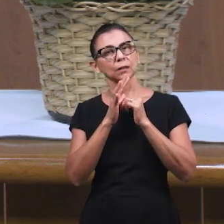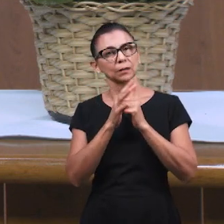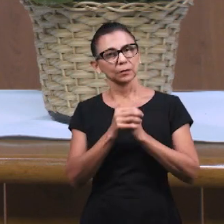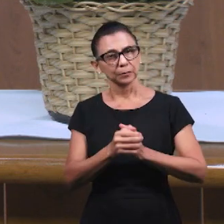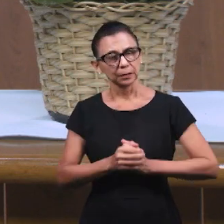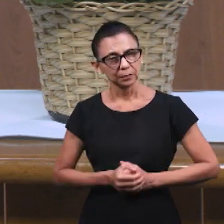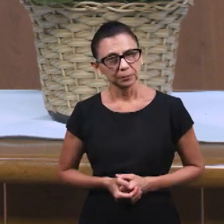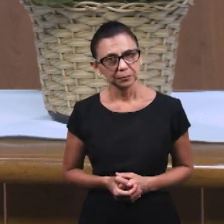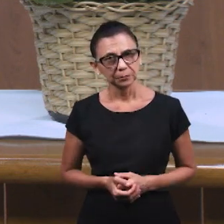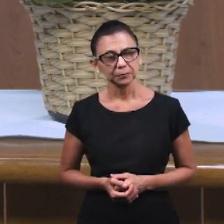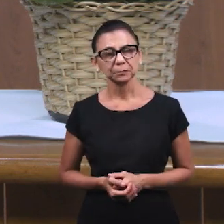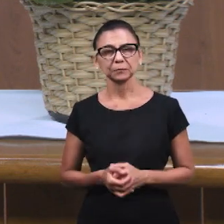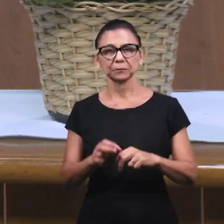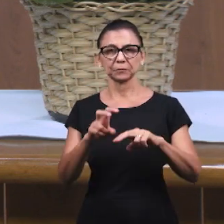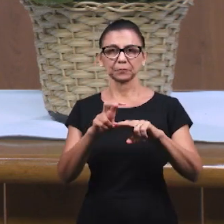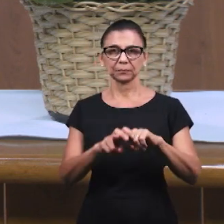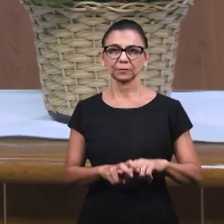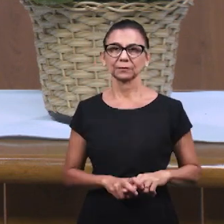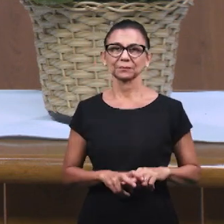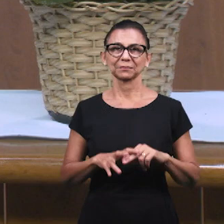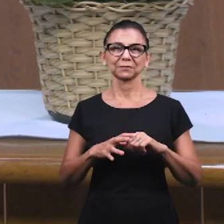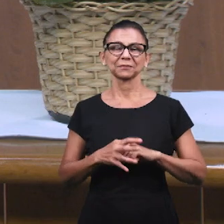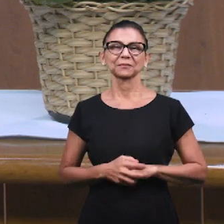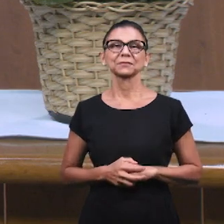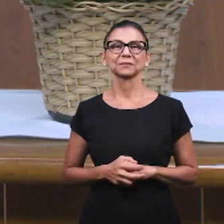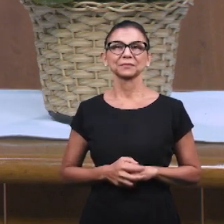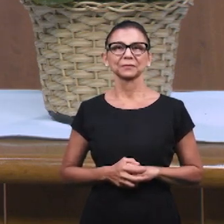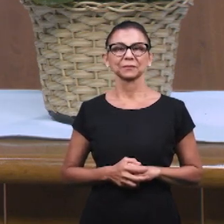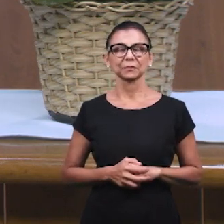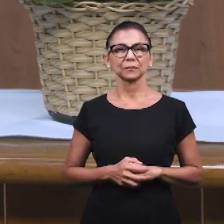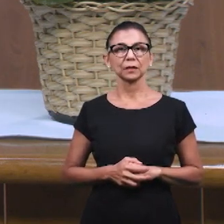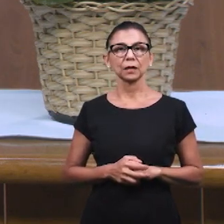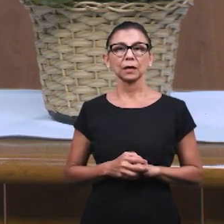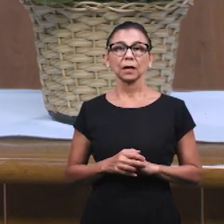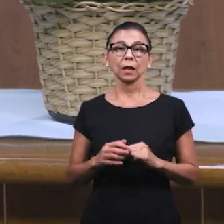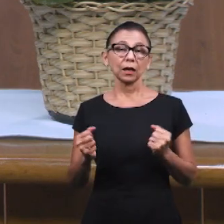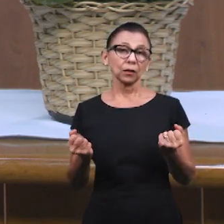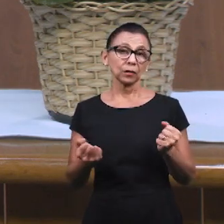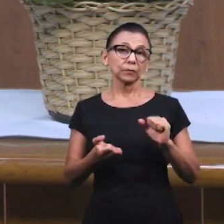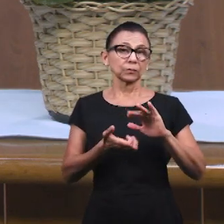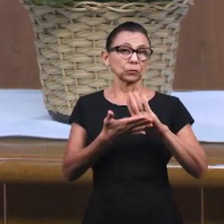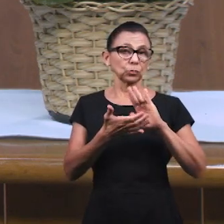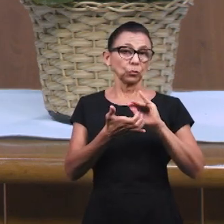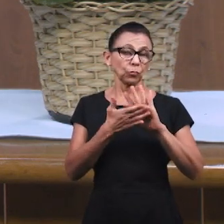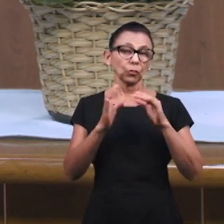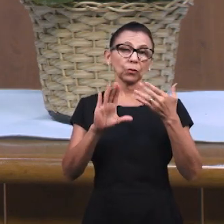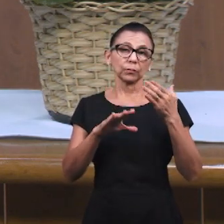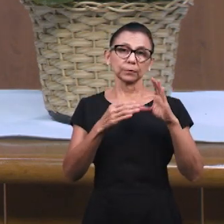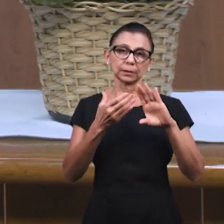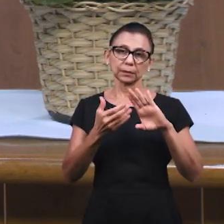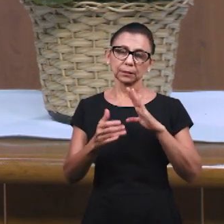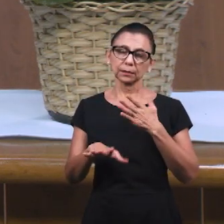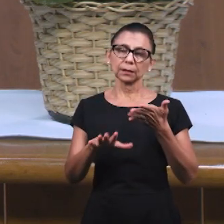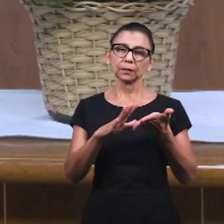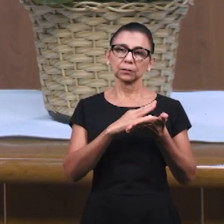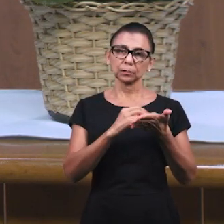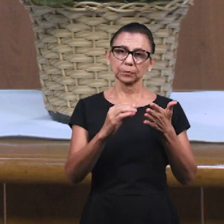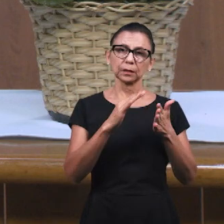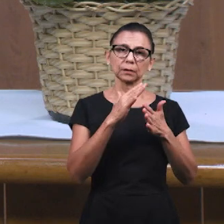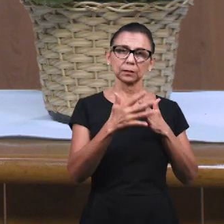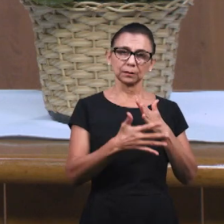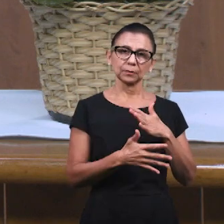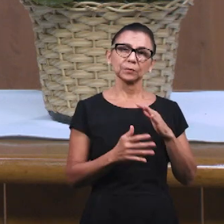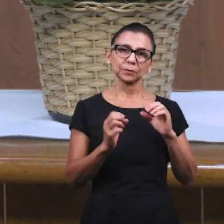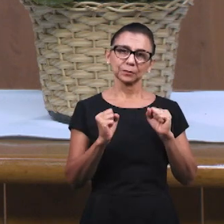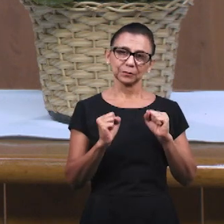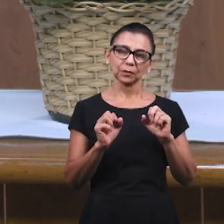Seigneur. Tous peuvent s'asseoir. Nous allons louer le Seigneur maintenant. Nous allons chanter un chant de louange, d'adoration au nom de